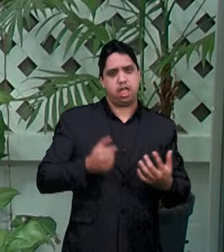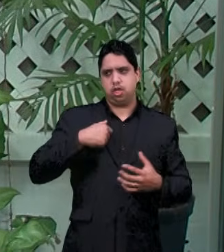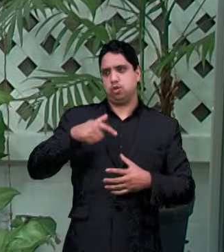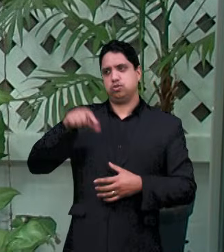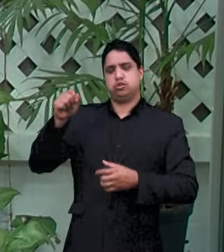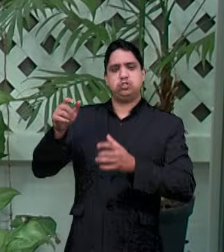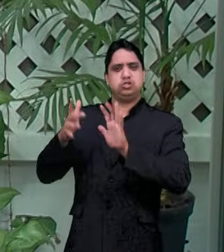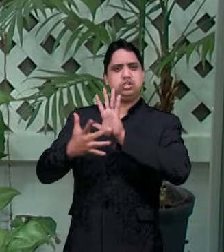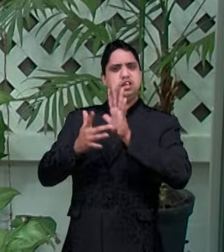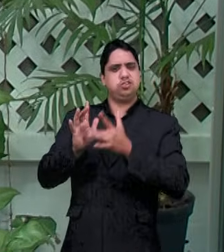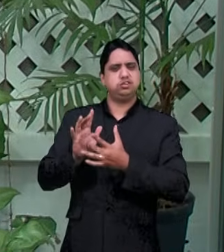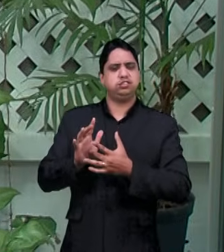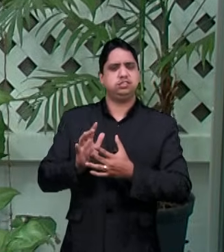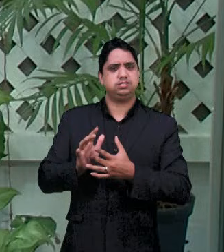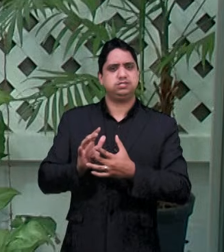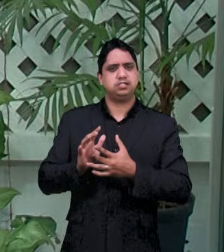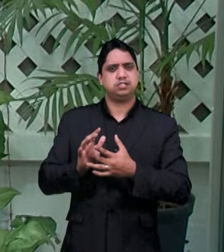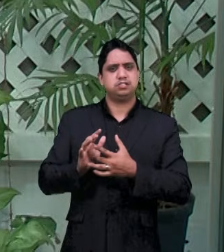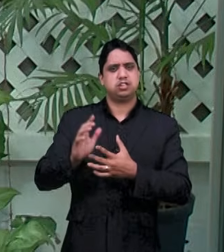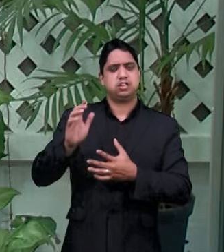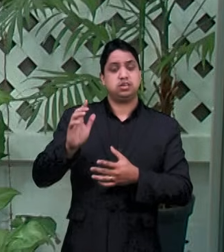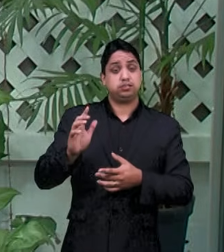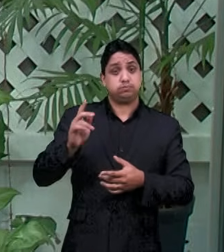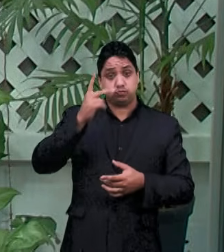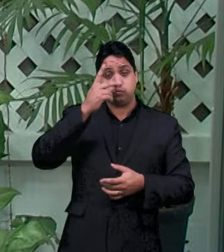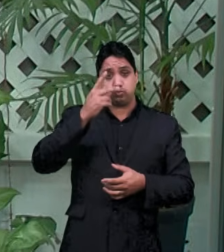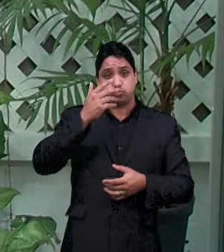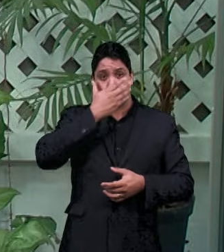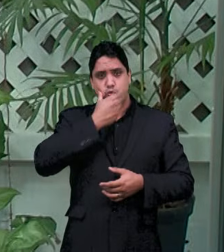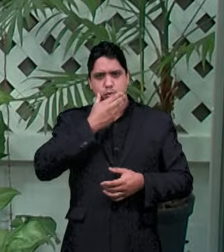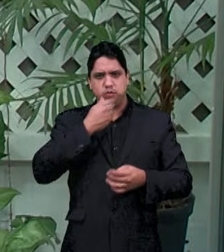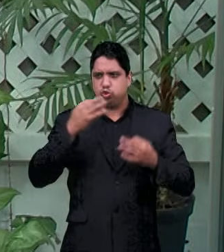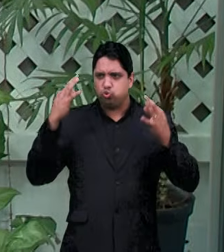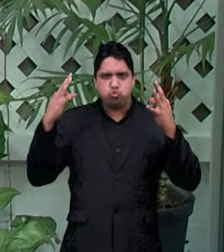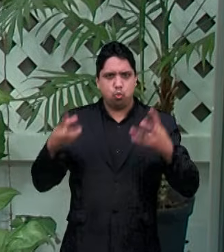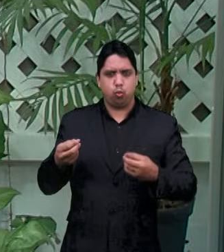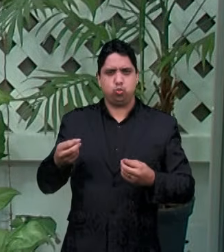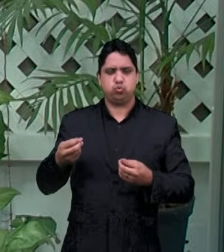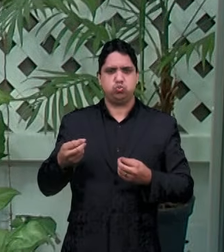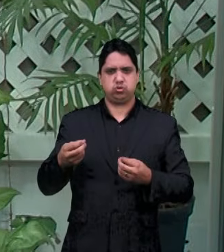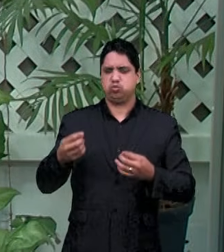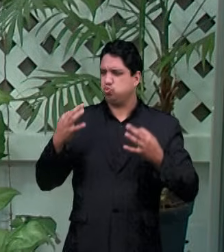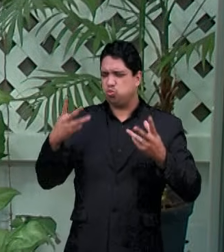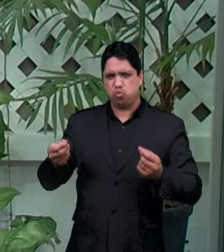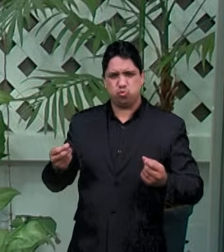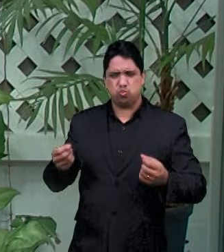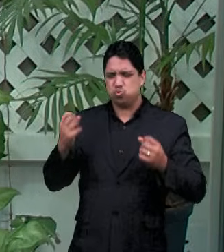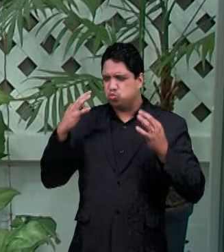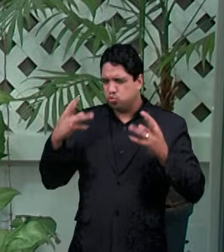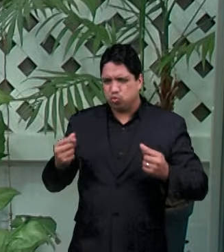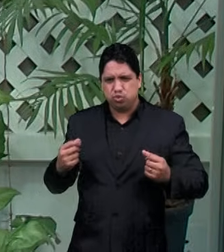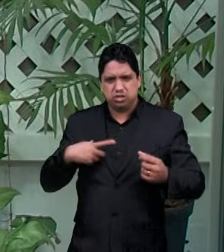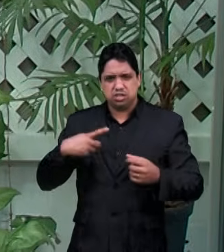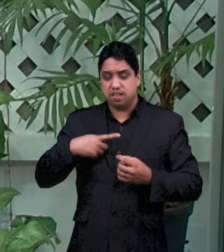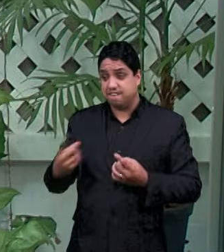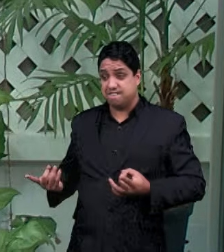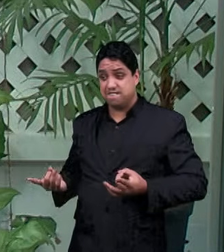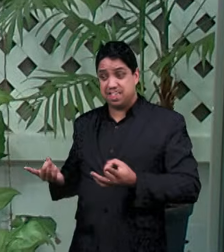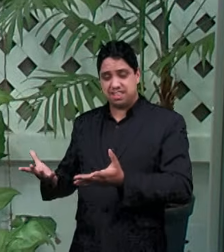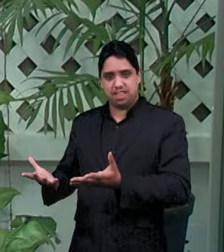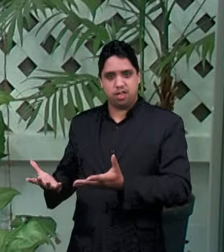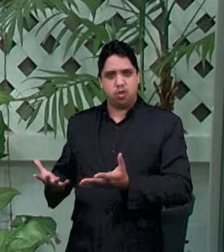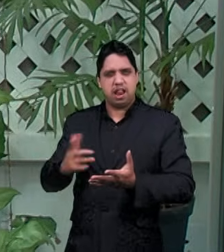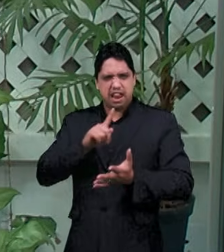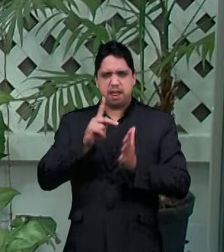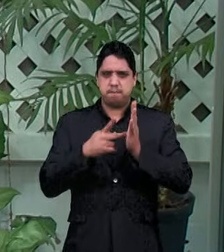perle de grand prix. Il est allé, il a vendu tout ce dont il avait. Qu'est-ce que